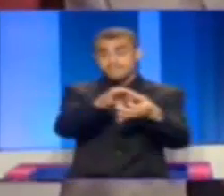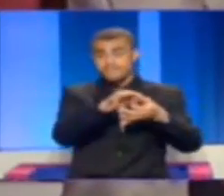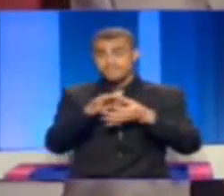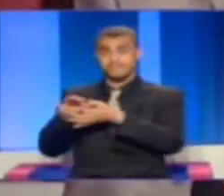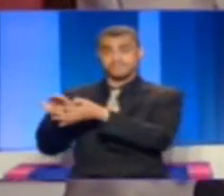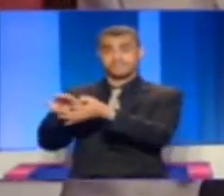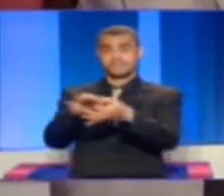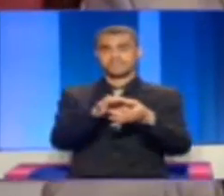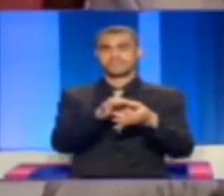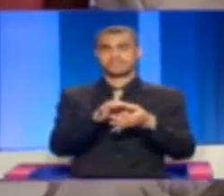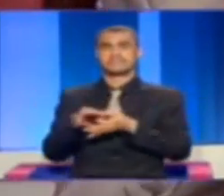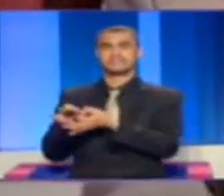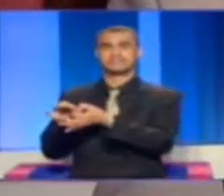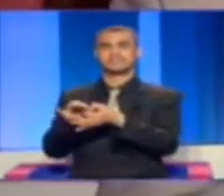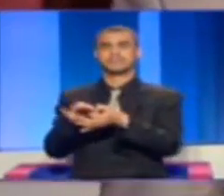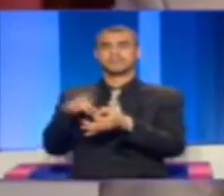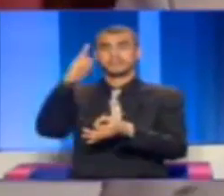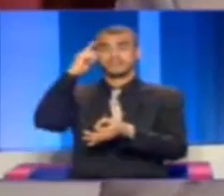سميتو